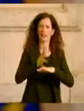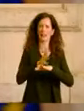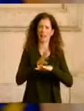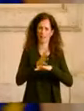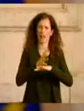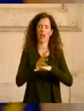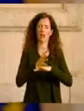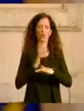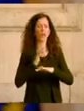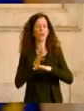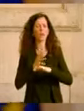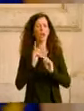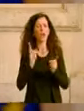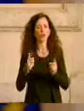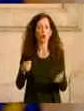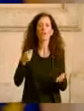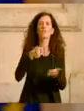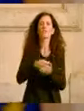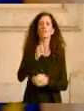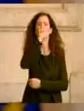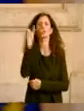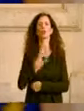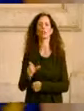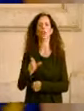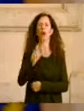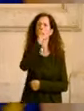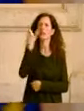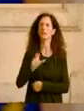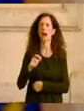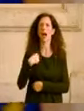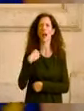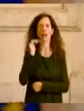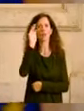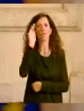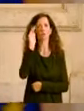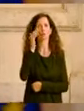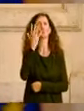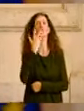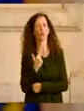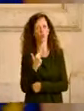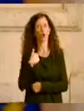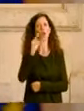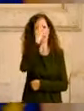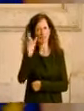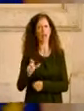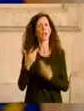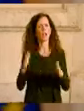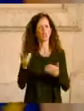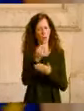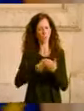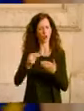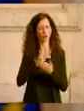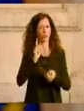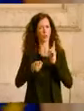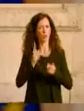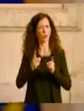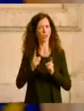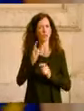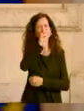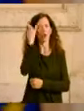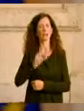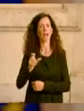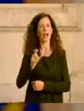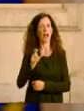investendo sull'Italia che vogliamo, un'Italia che nel nostro progetto politico è molto chiara, è un'Italia più verde,